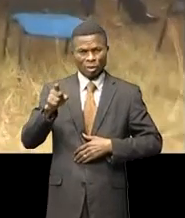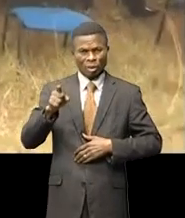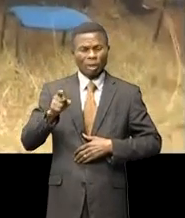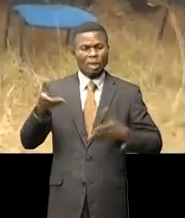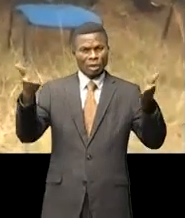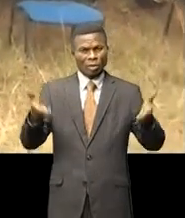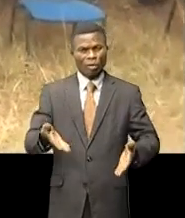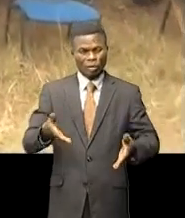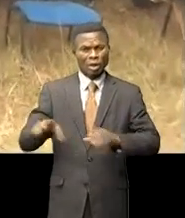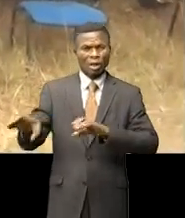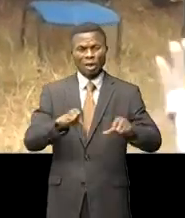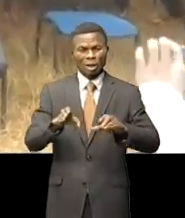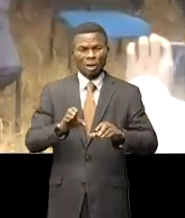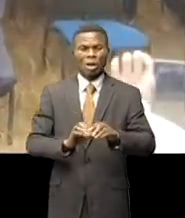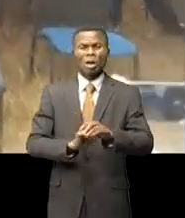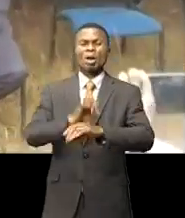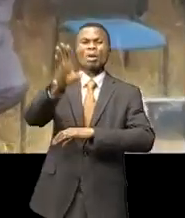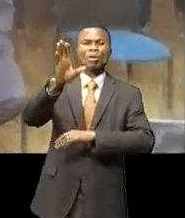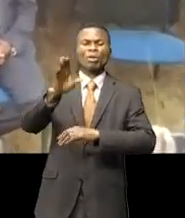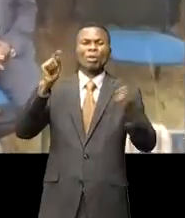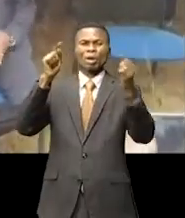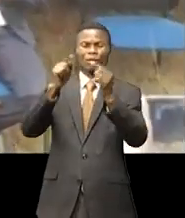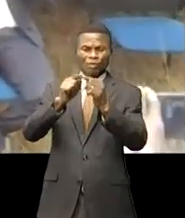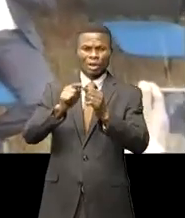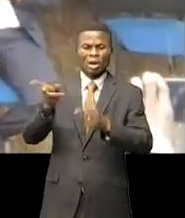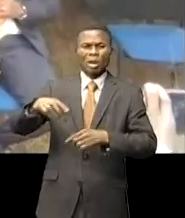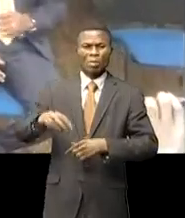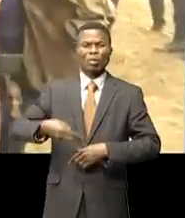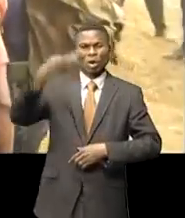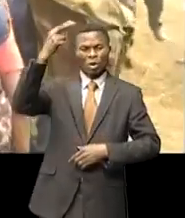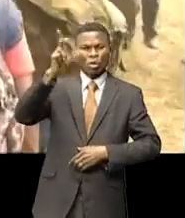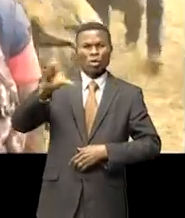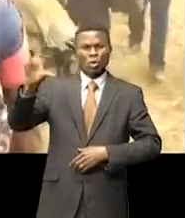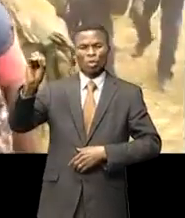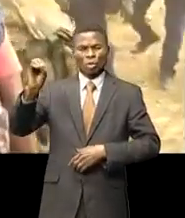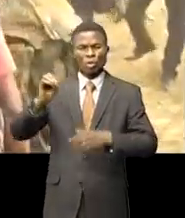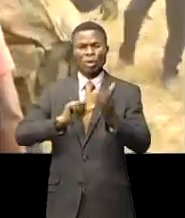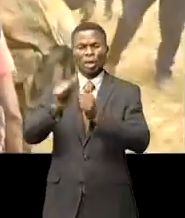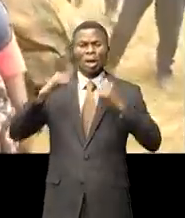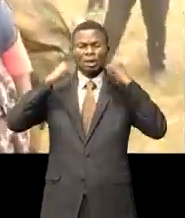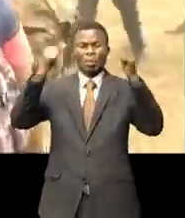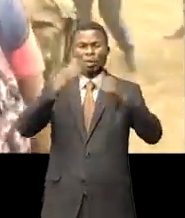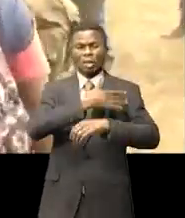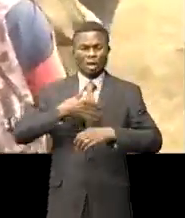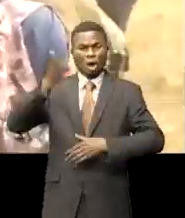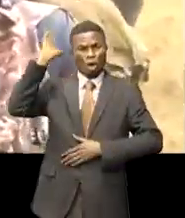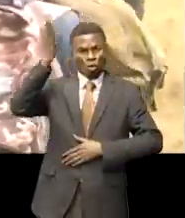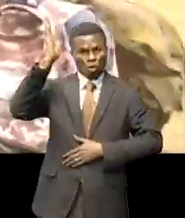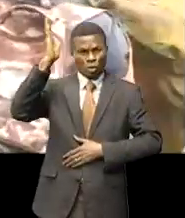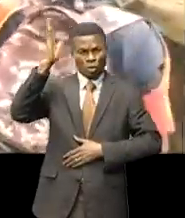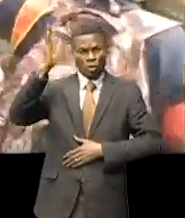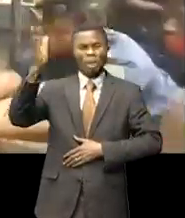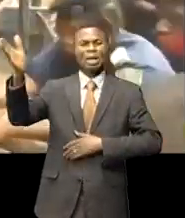assisté à la cérémonie des transferts vers Kanyamakasese via Kinshasa, des bandits communément appelés Kuluna qui